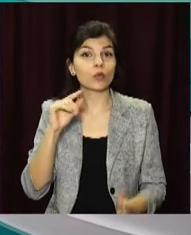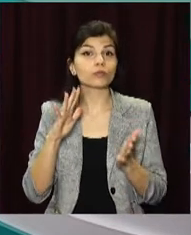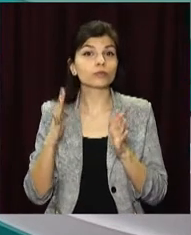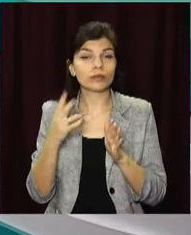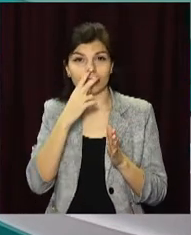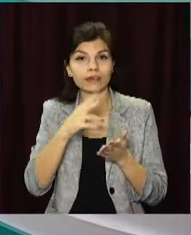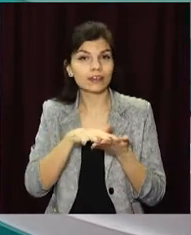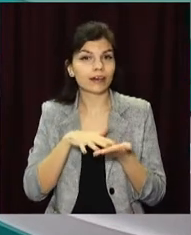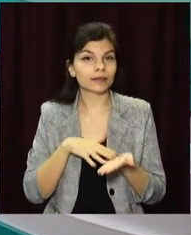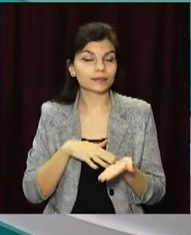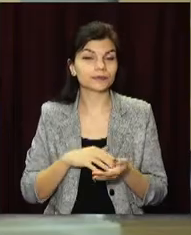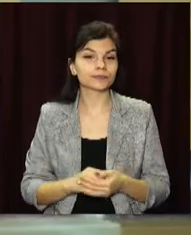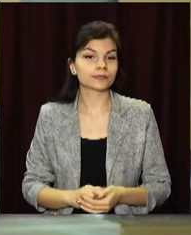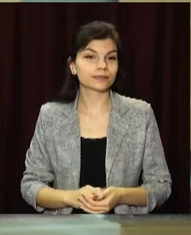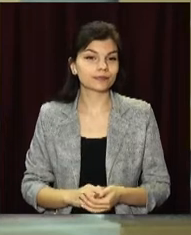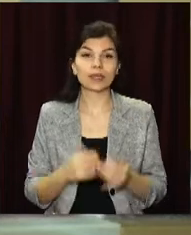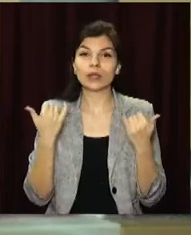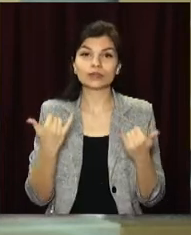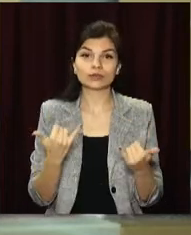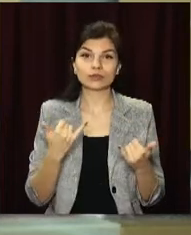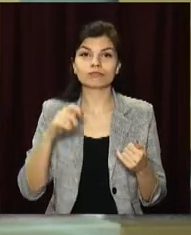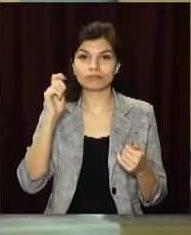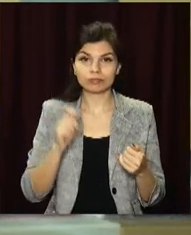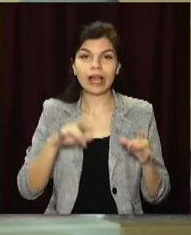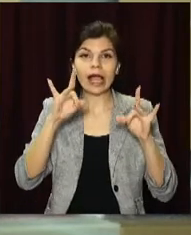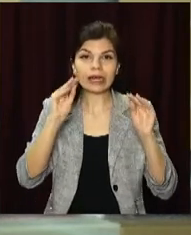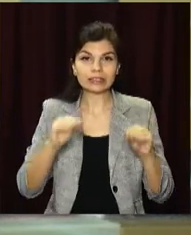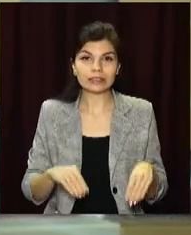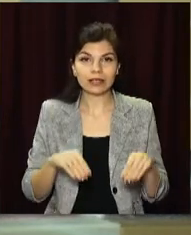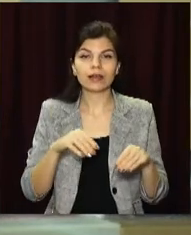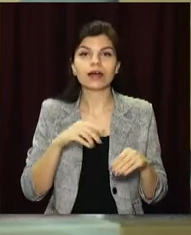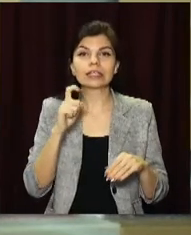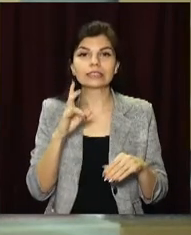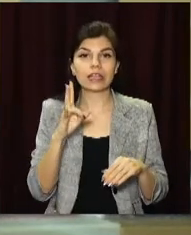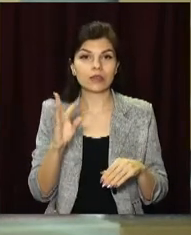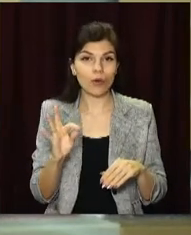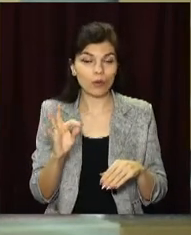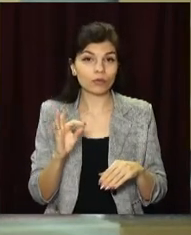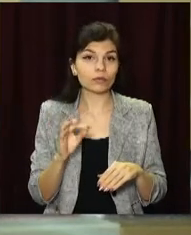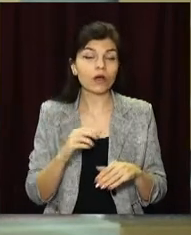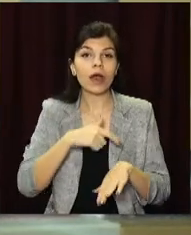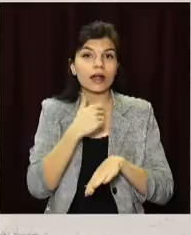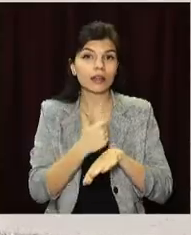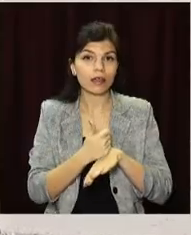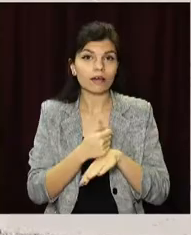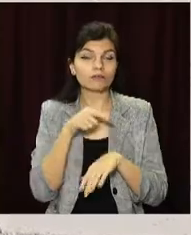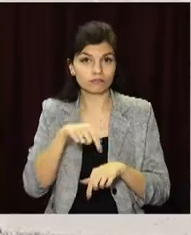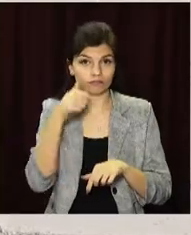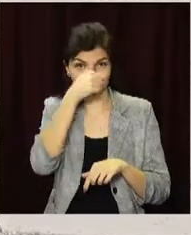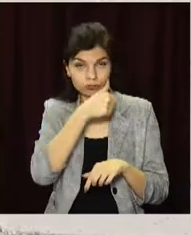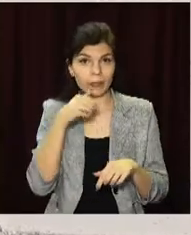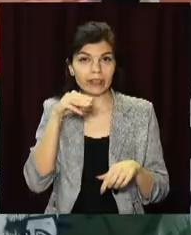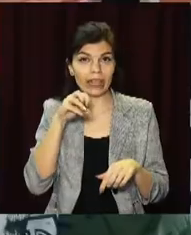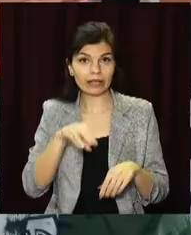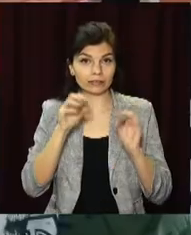та вихідних дивіться далі. Сьогодні стартувала реєстрація учасників на зовнішнє незалежне оцінювання. Головна відмінність